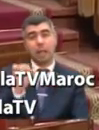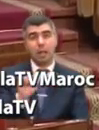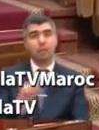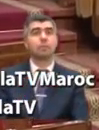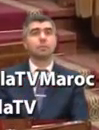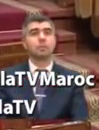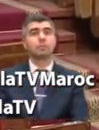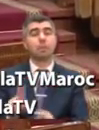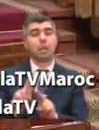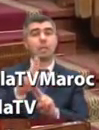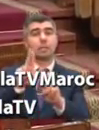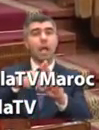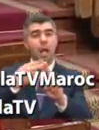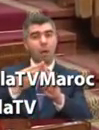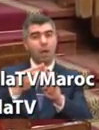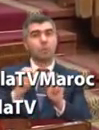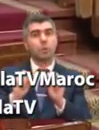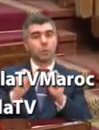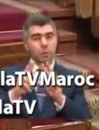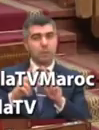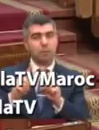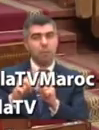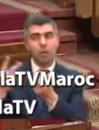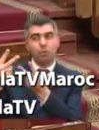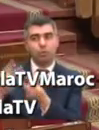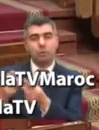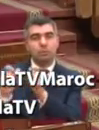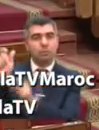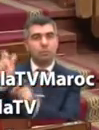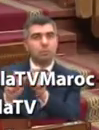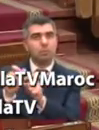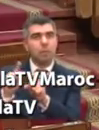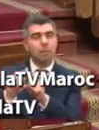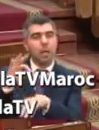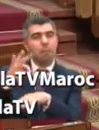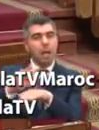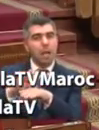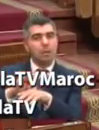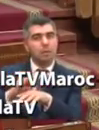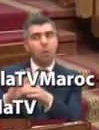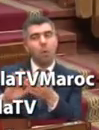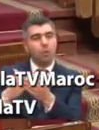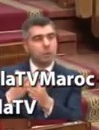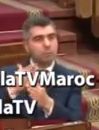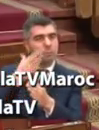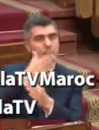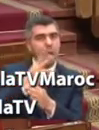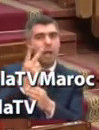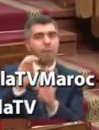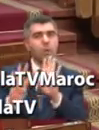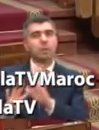والتزمتم في جوابكم ان هذا المستشفى سيبدا باستقبال المرضى في بدايه عام 2019، لكن للاسف لا